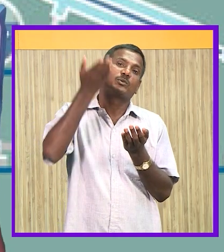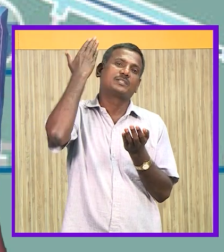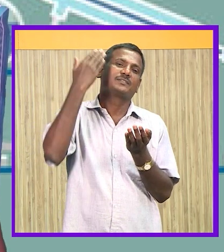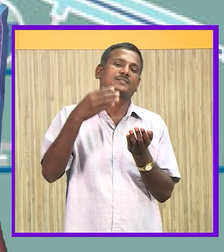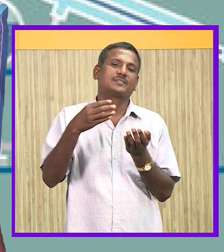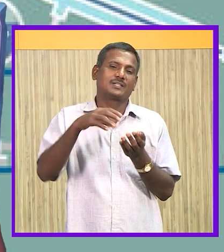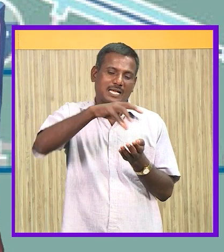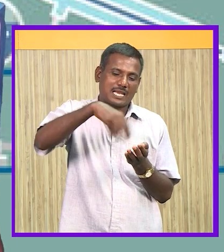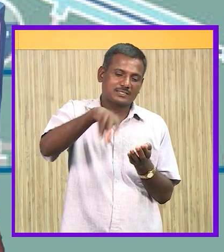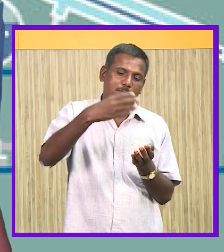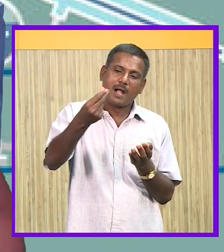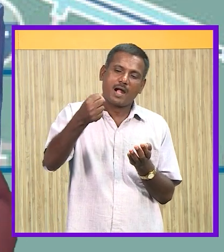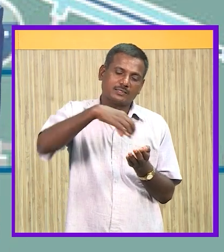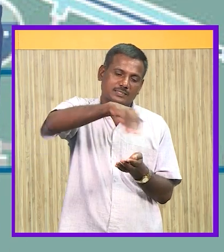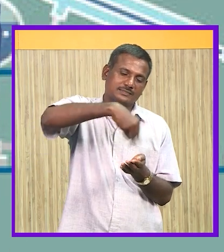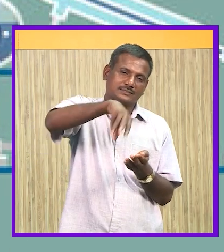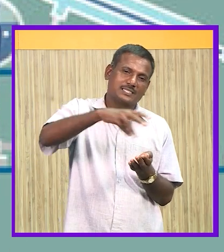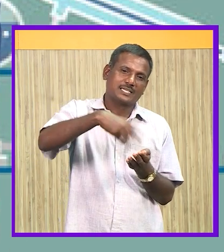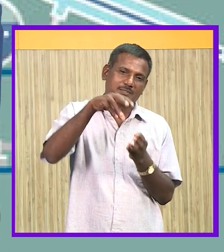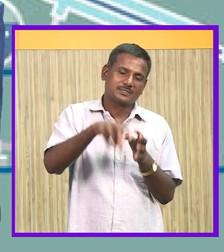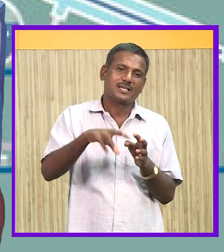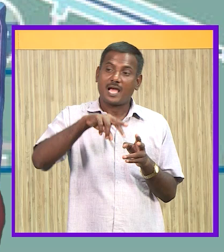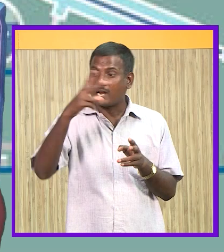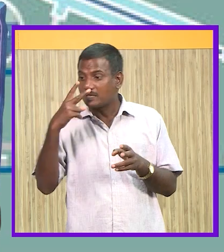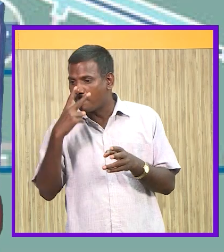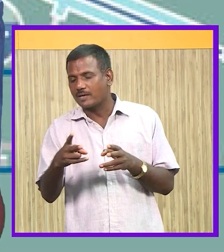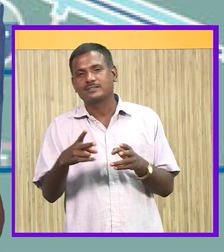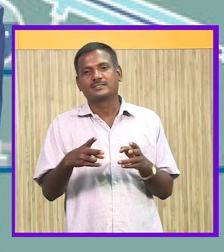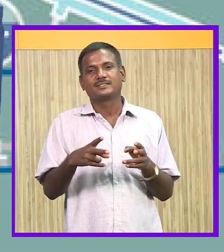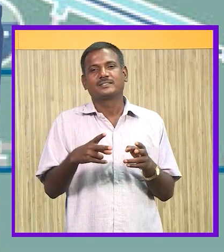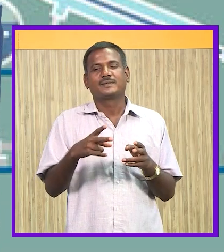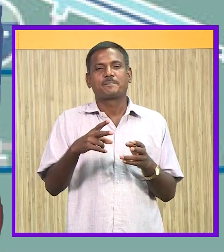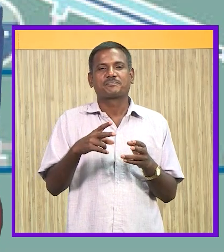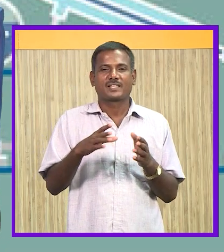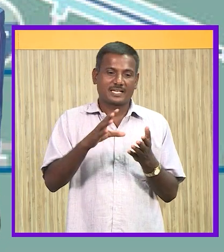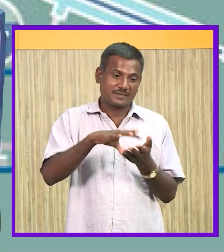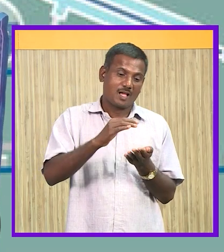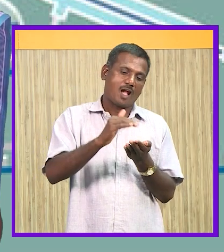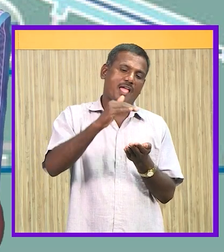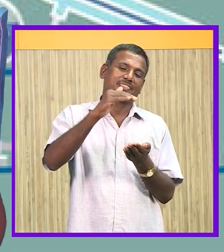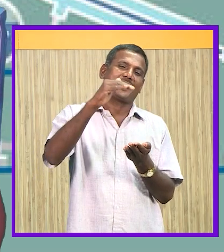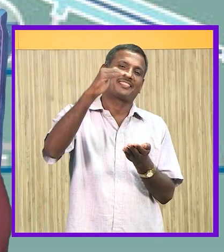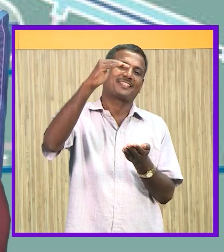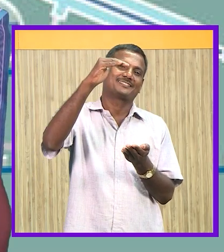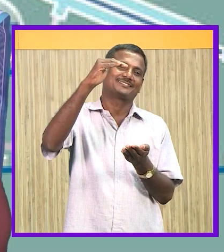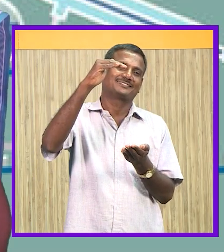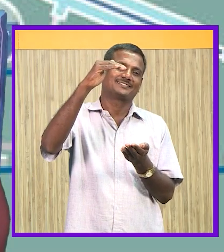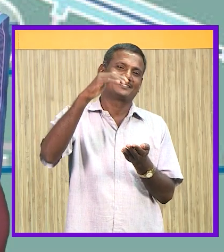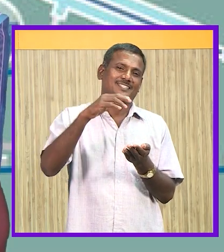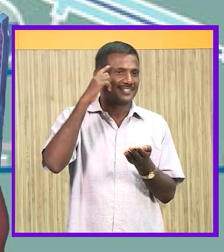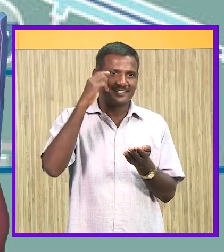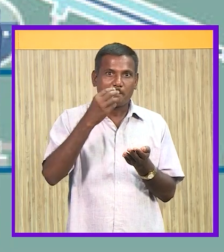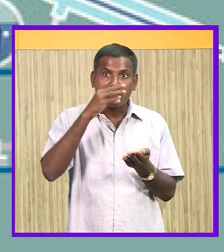செய்வாங்க, கலக்கி வச்சிருப்பாங்க இல்லையா. அந்த கலக்கி வச்ச மாவு அடுத்த நாள் பார்க்கும்போது ஏற்கனவே வைத்திருந்த அளவை விட சற்று அதிகமாக